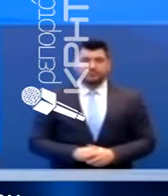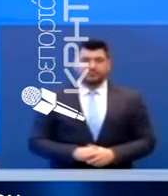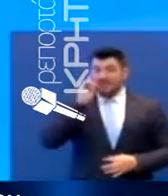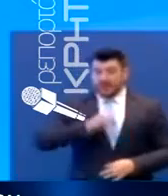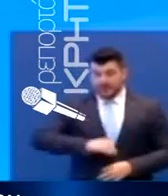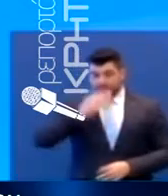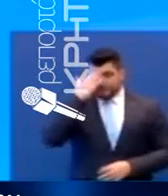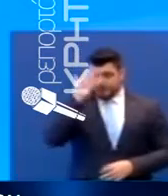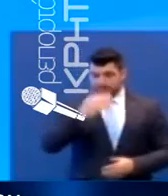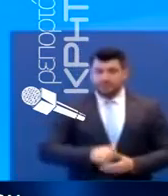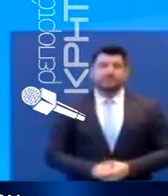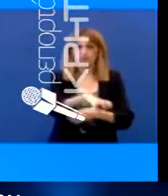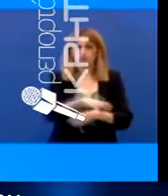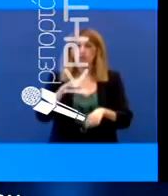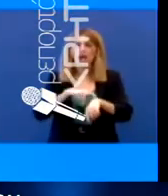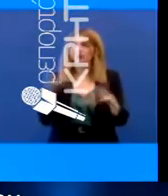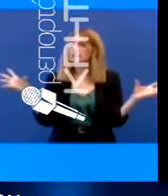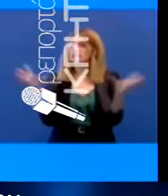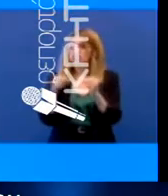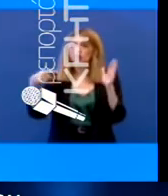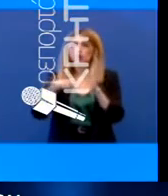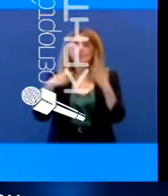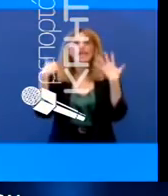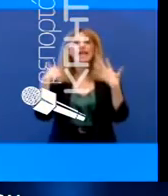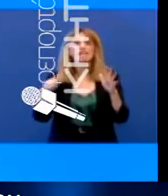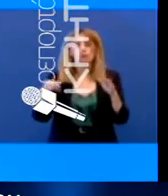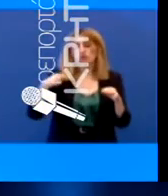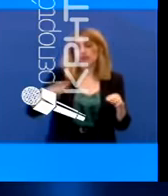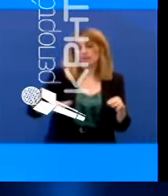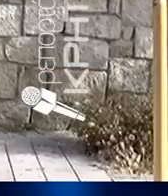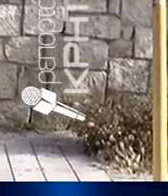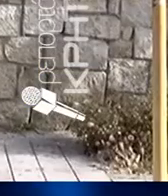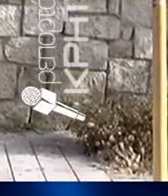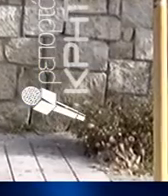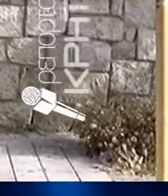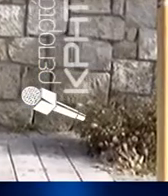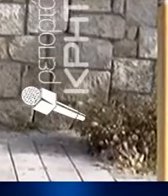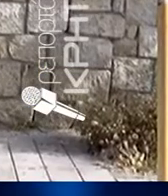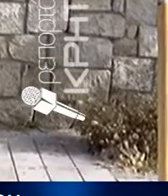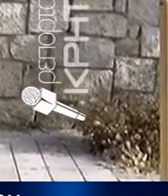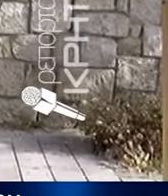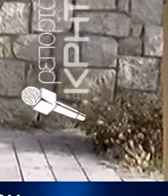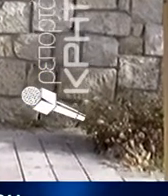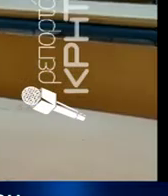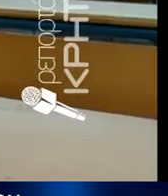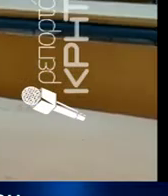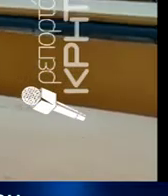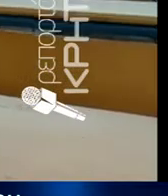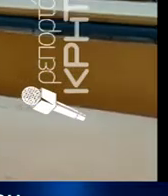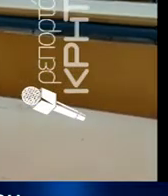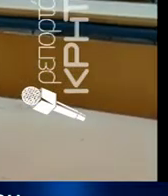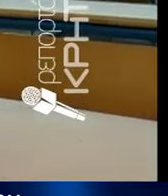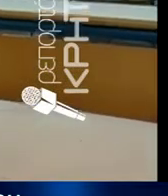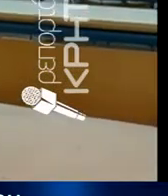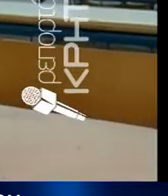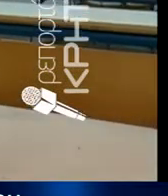Υπουργός Παιδείας Νίκη Κεραμέως και ο Υπουργός Εσωτερικών Τάκης Θεοδωρικάκος. Όλα τα στοιχεία για την πορεία του κορονοϊού